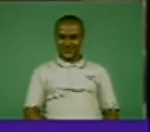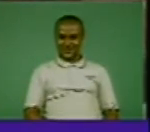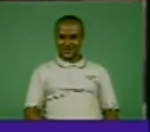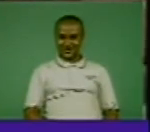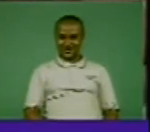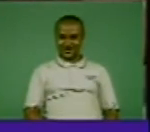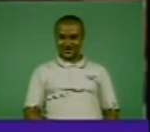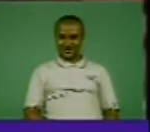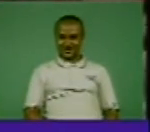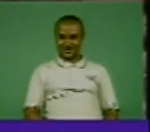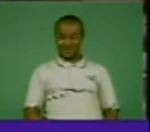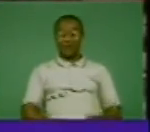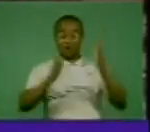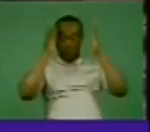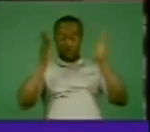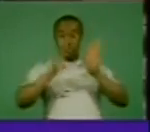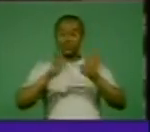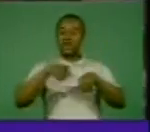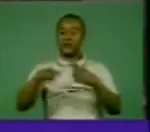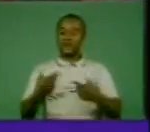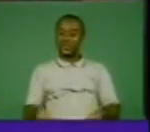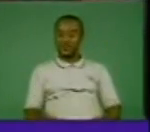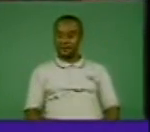tutulie tuendelee waheshimiwa.